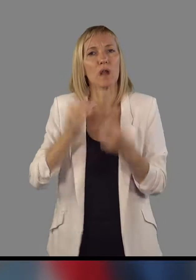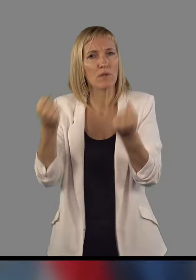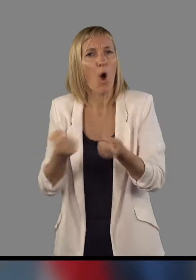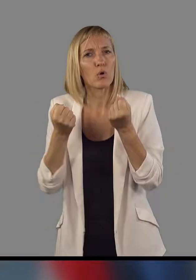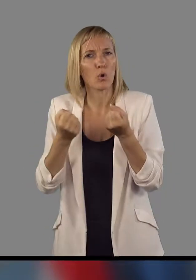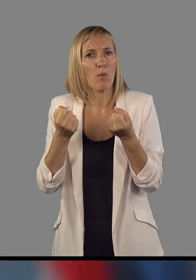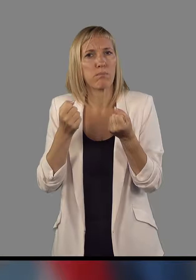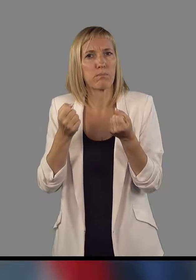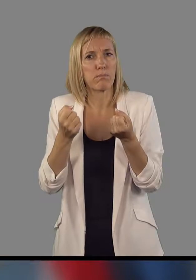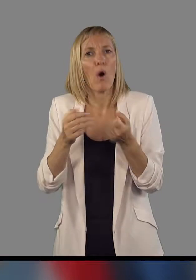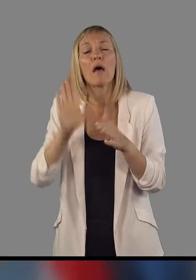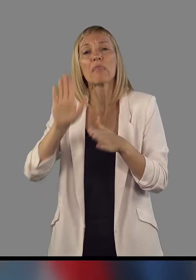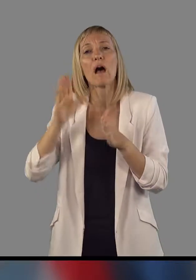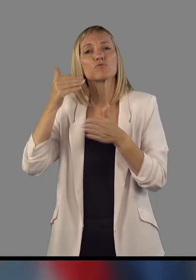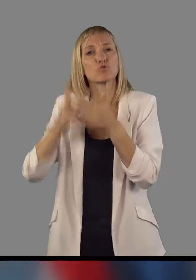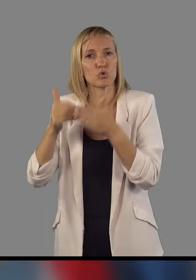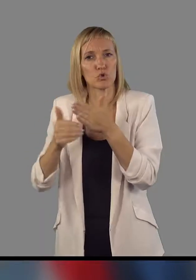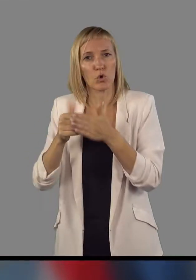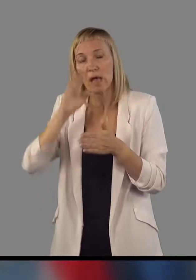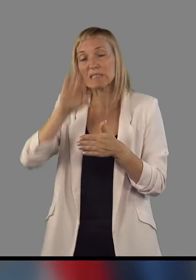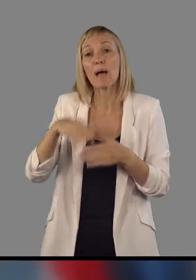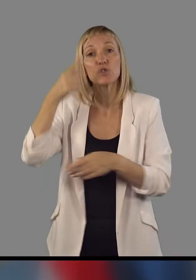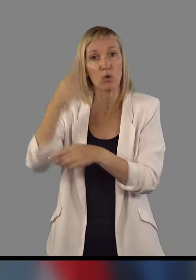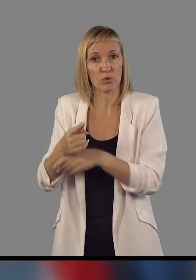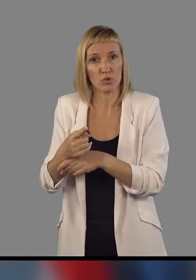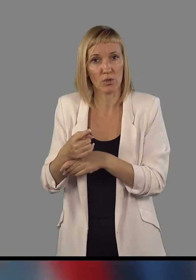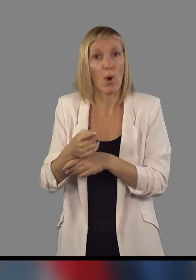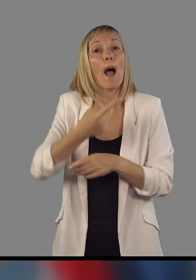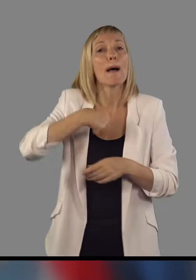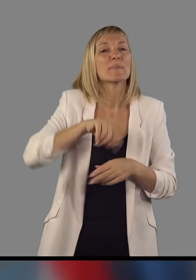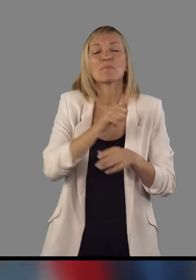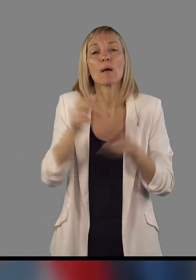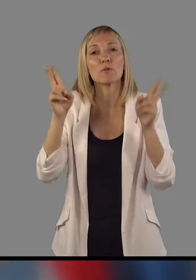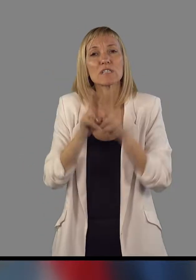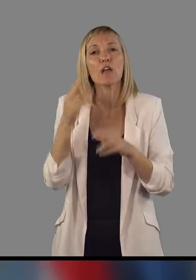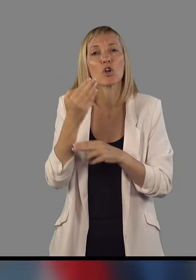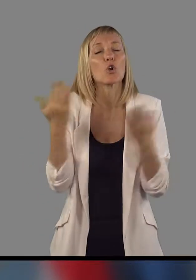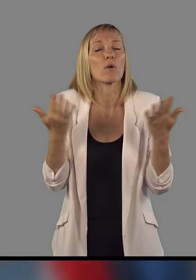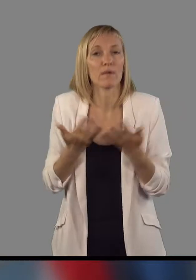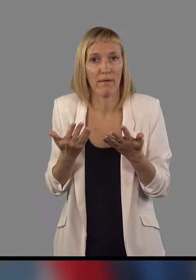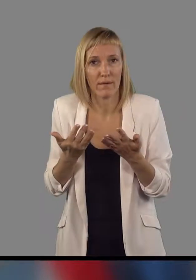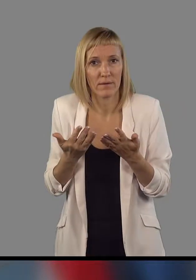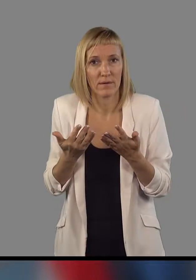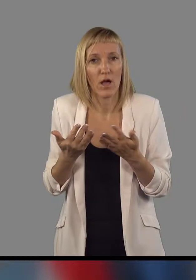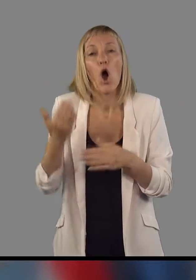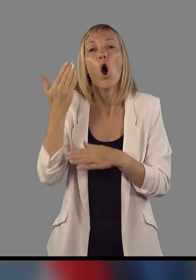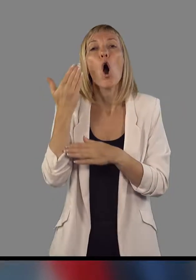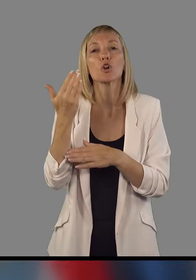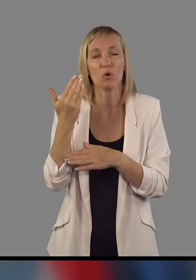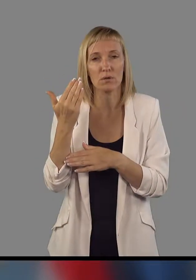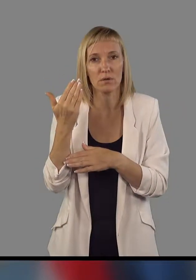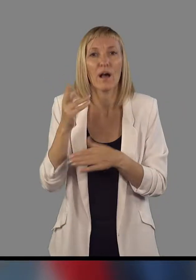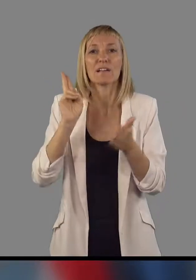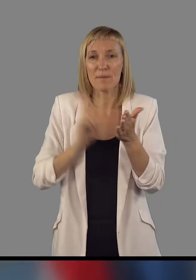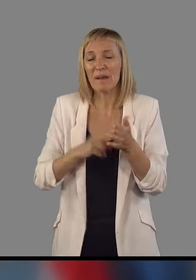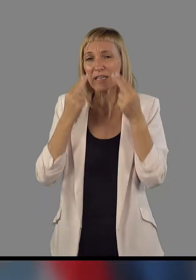seveda pretiravanje v drugo smer tudi na škodo slabših odločitev. Smo pa skrajšali rok,